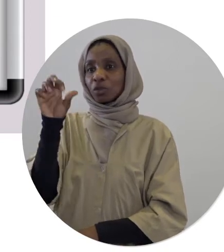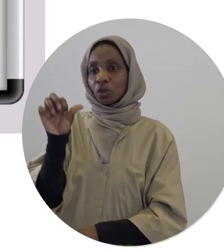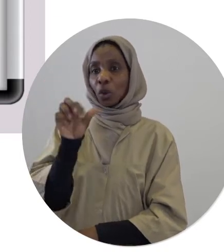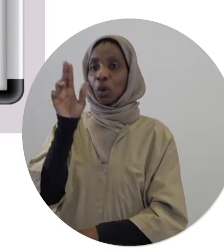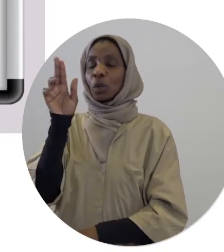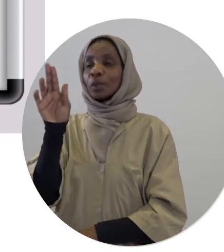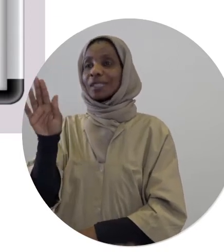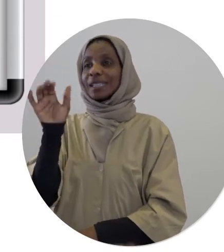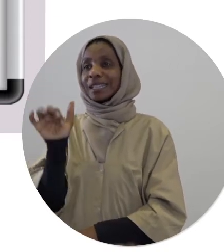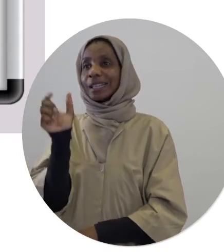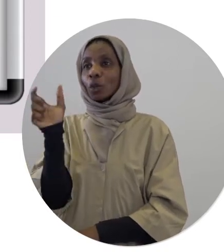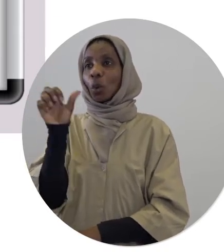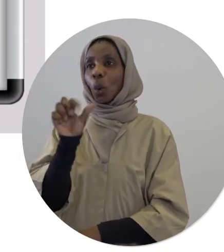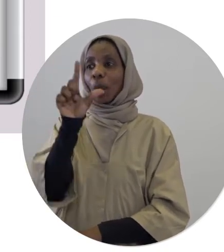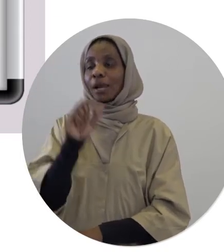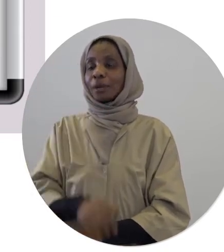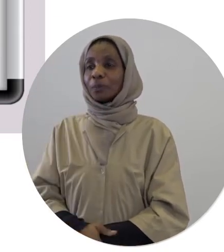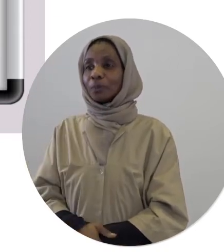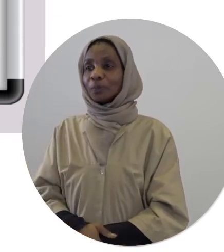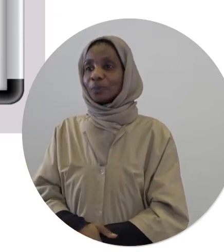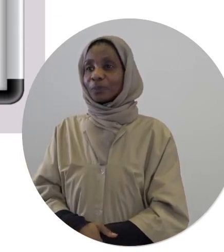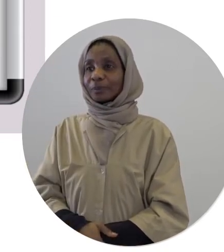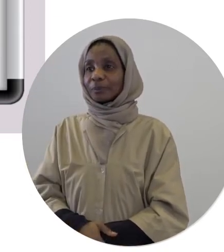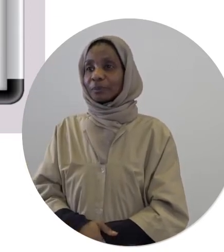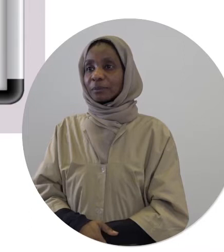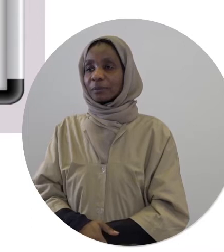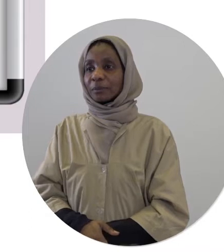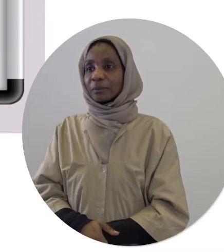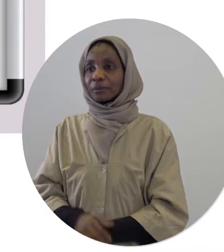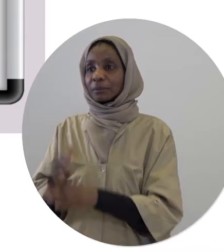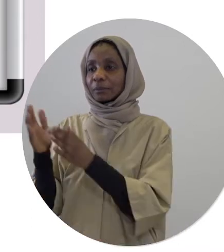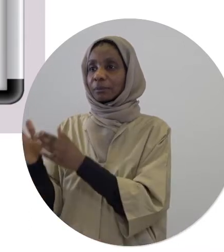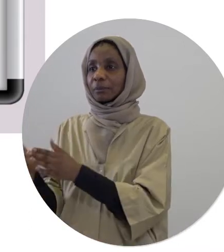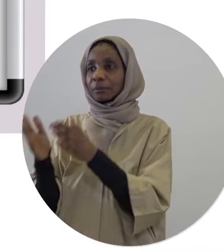ارتباط مباشر بحلقة البنزين.